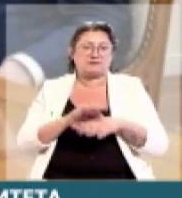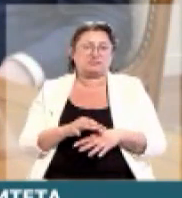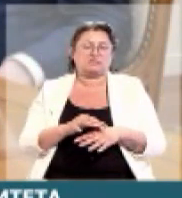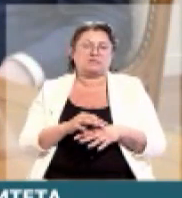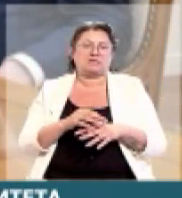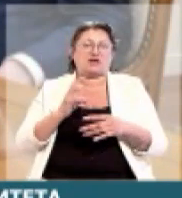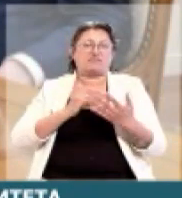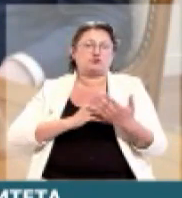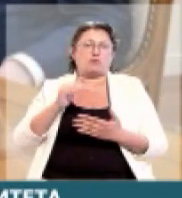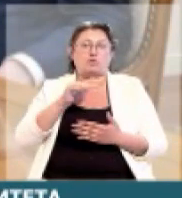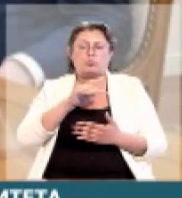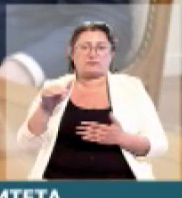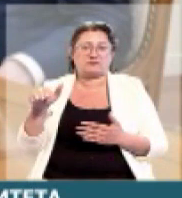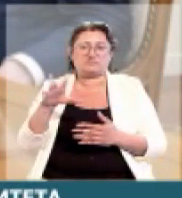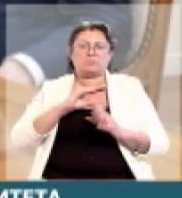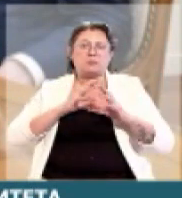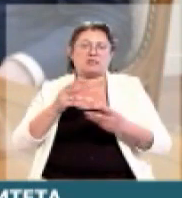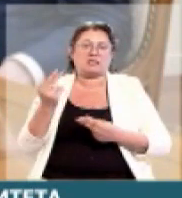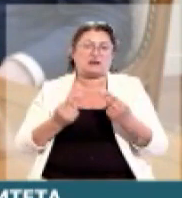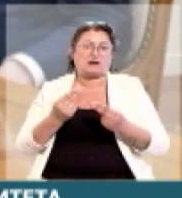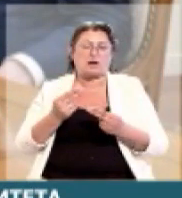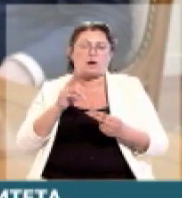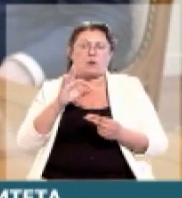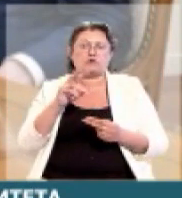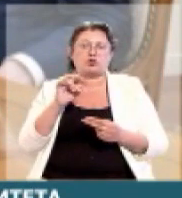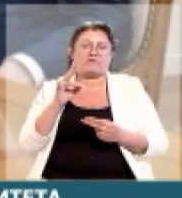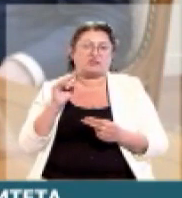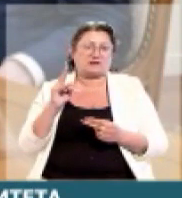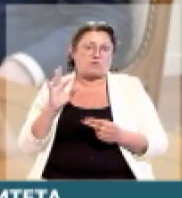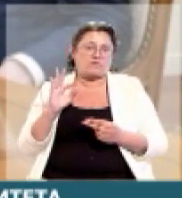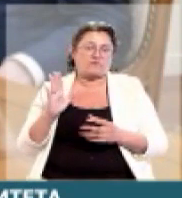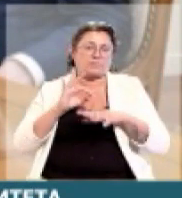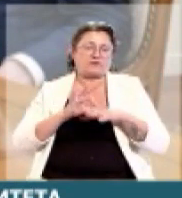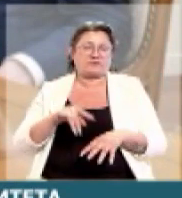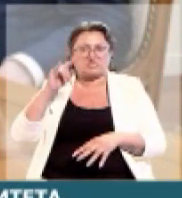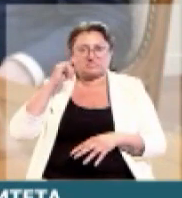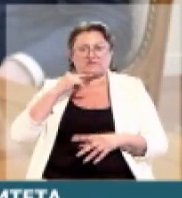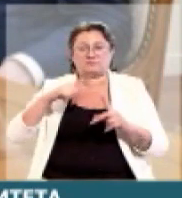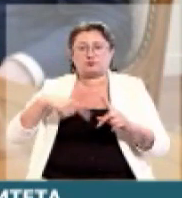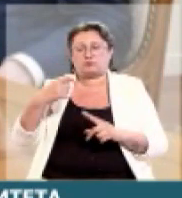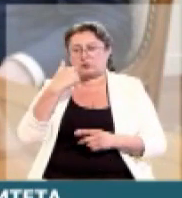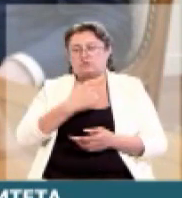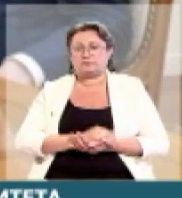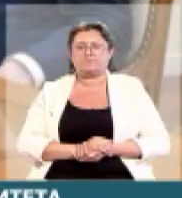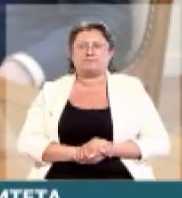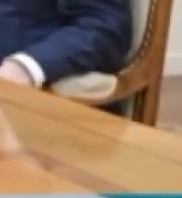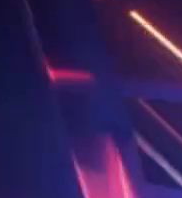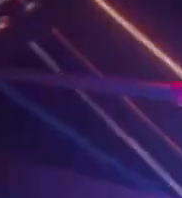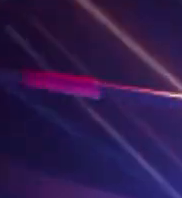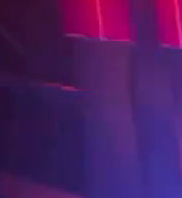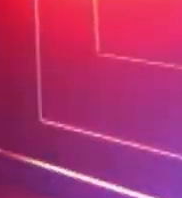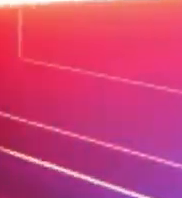организации на высоком уровне Всемирных игр кочевников, которые пройдут в Казахстане в следующем году.